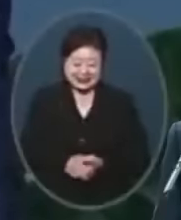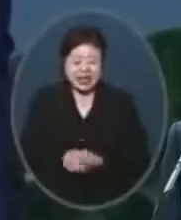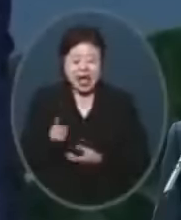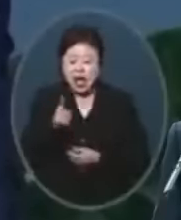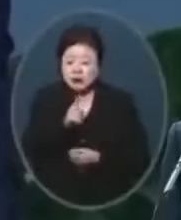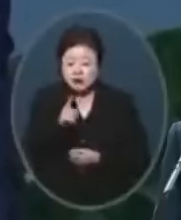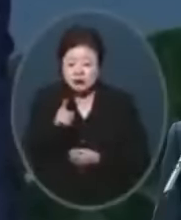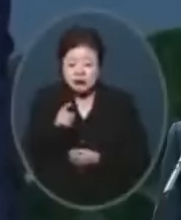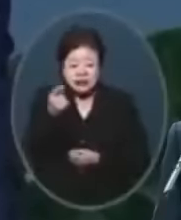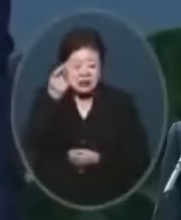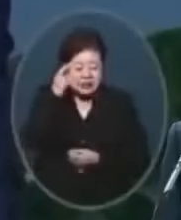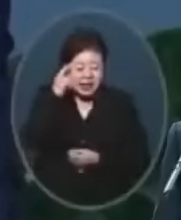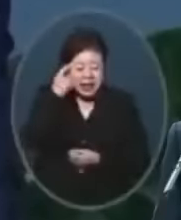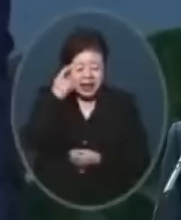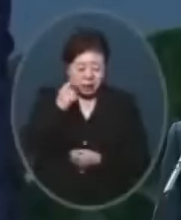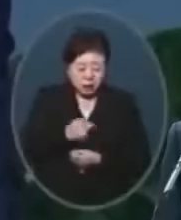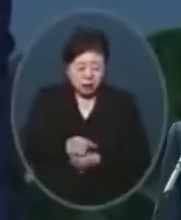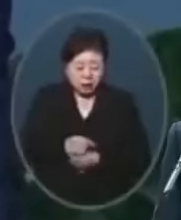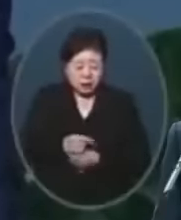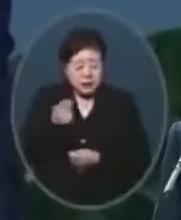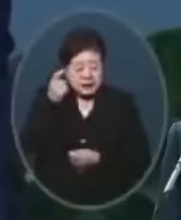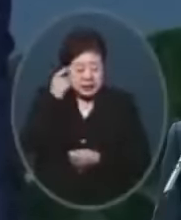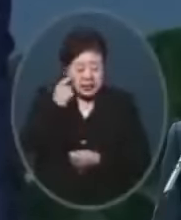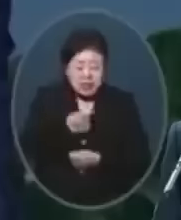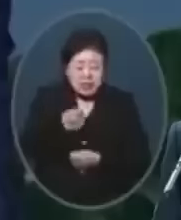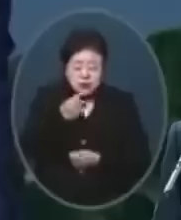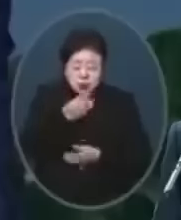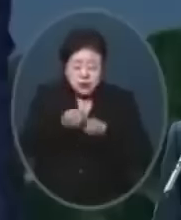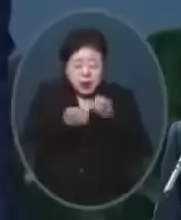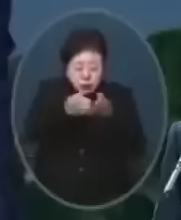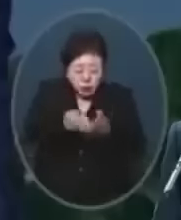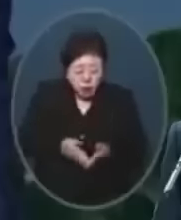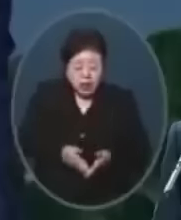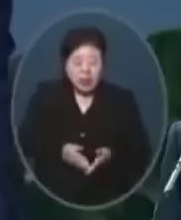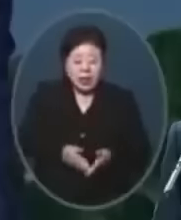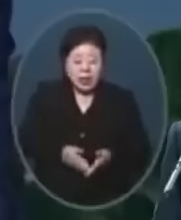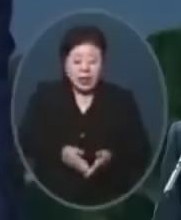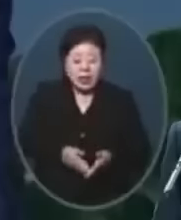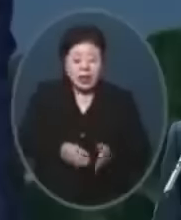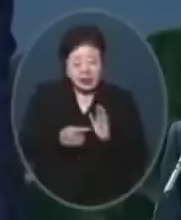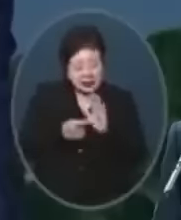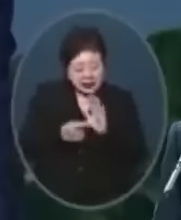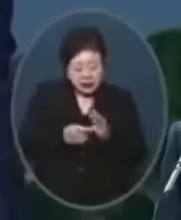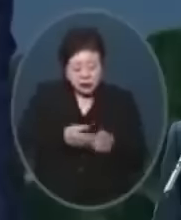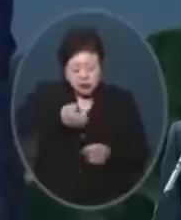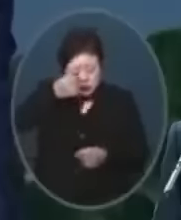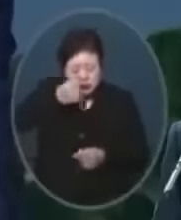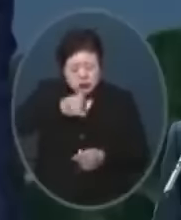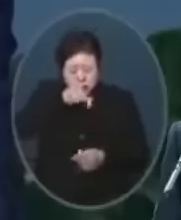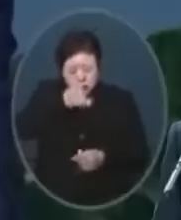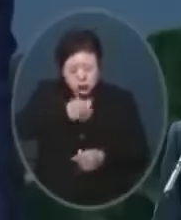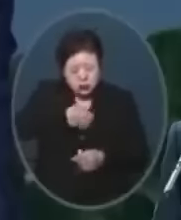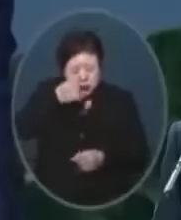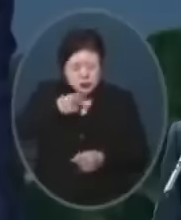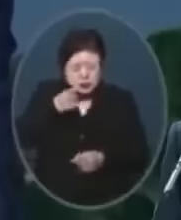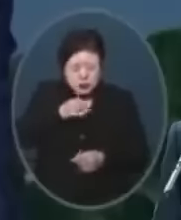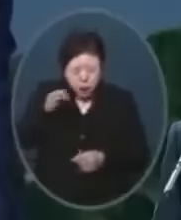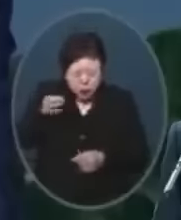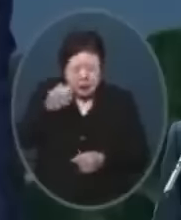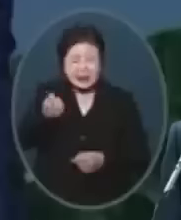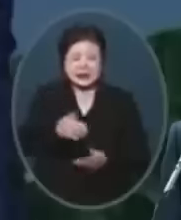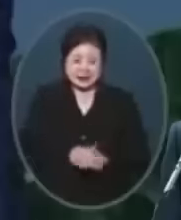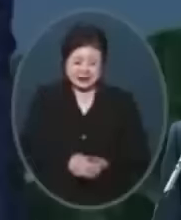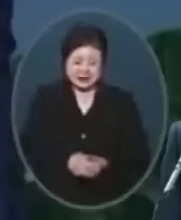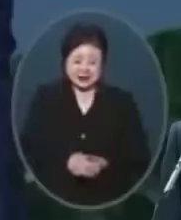아무리 생각을 해도 생각은 입술의 고백을 통해서 살아나고 꿈을 꾸어도 그 꿈은 입술로 고백해야